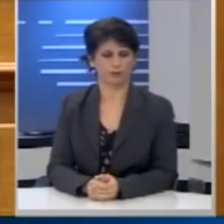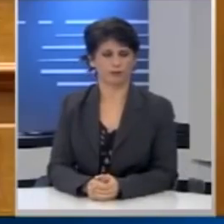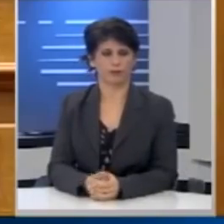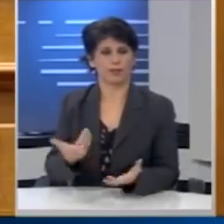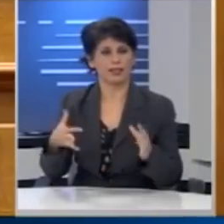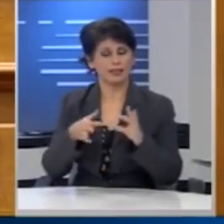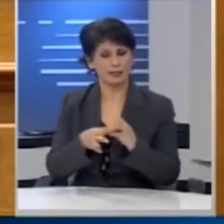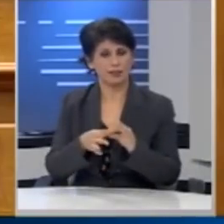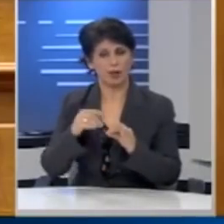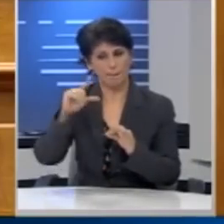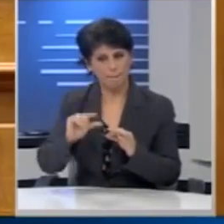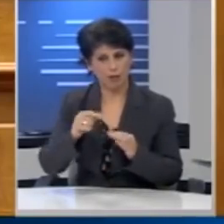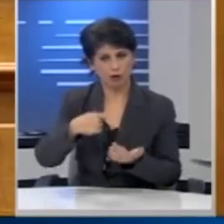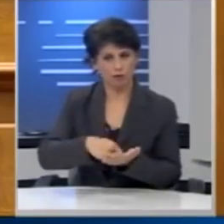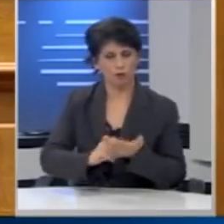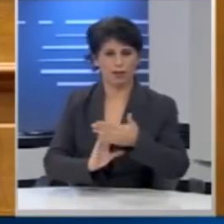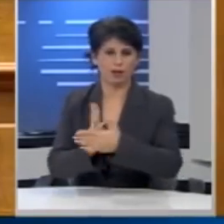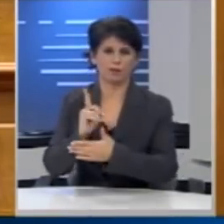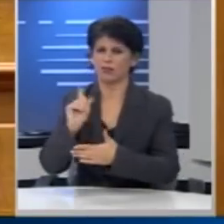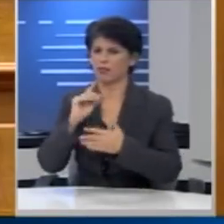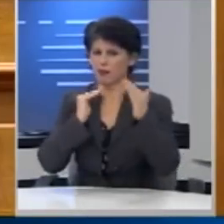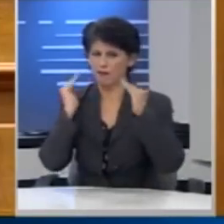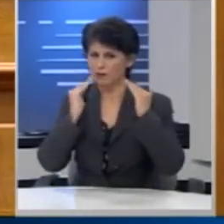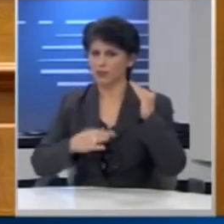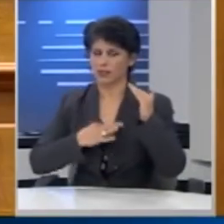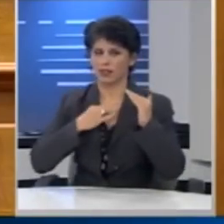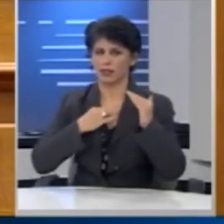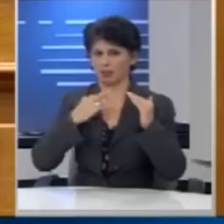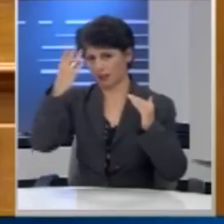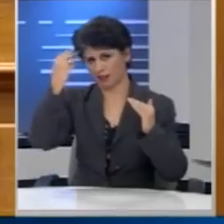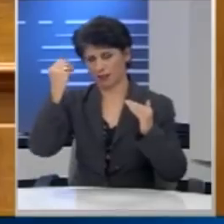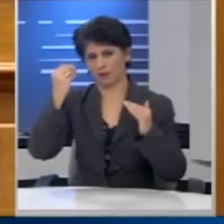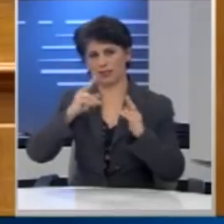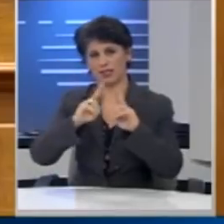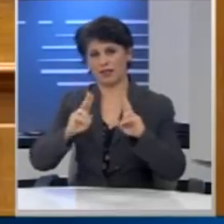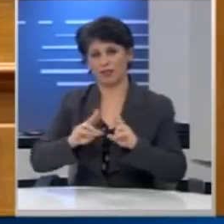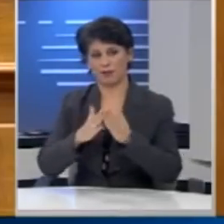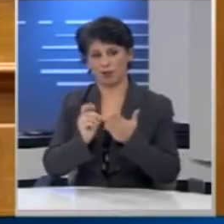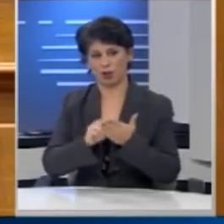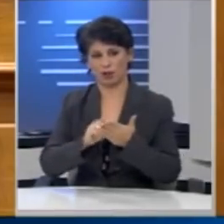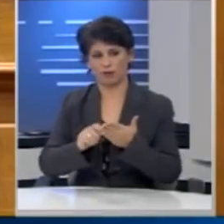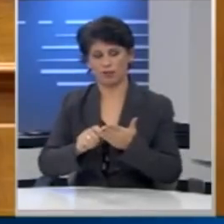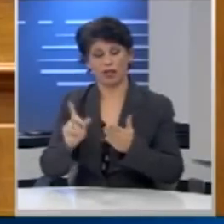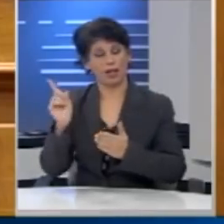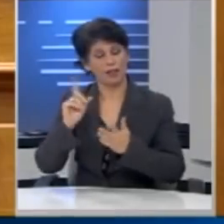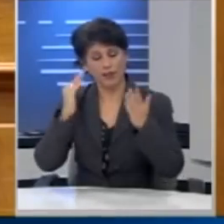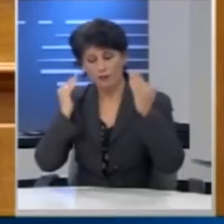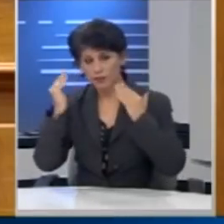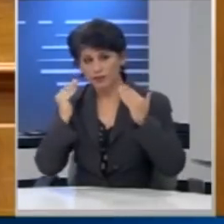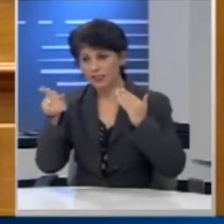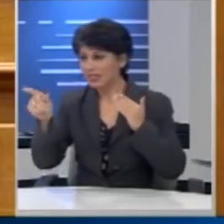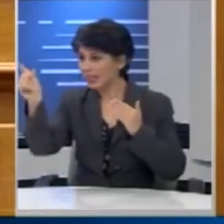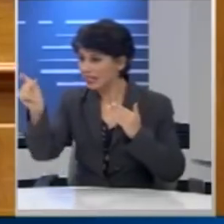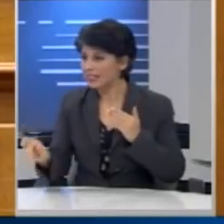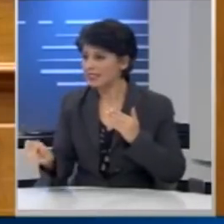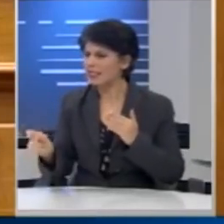την σύνδεση της μείωσης των φόρων με την ανάπτυξη. Δεν αμφισβητείτε, κύριε Τσίπρα, αυτό στη διεθνή βιβλιογραφία. Δεν αμφισβητείτε, κύριε Τσακαλώτο. Είστε